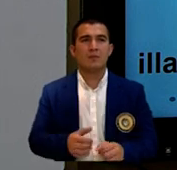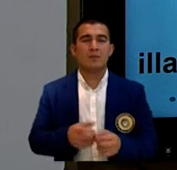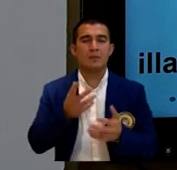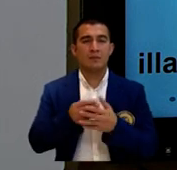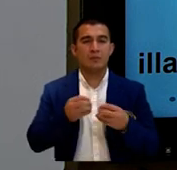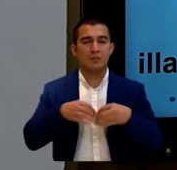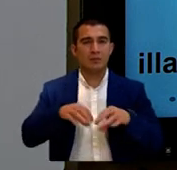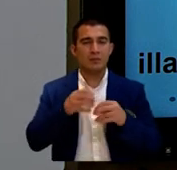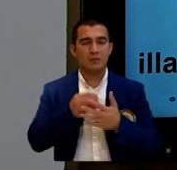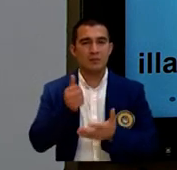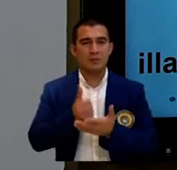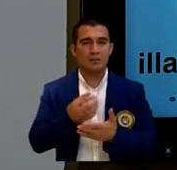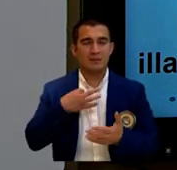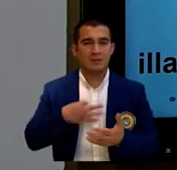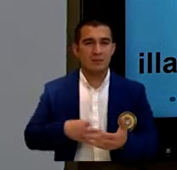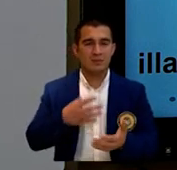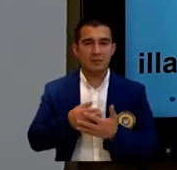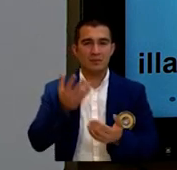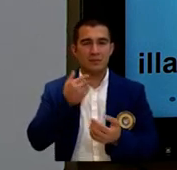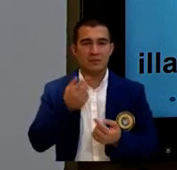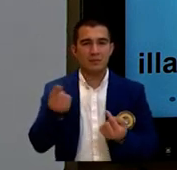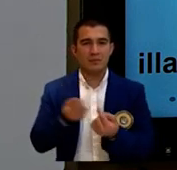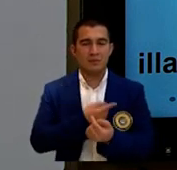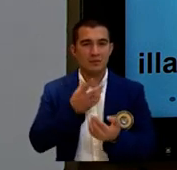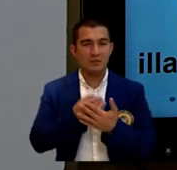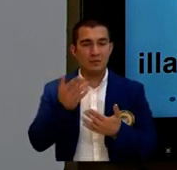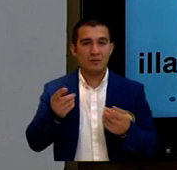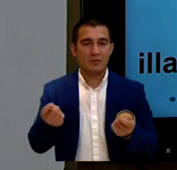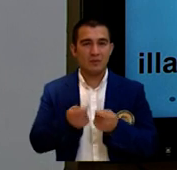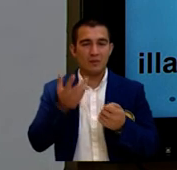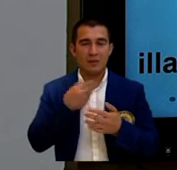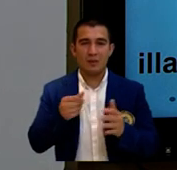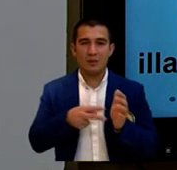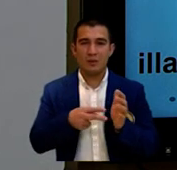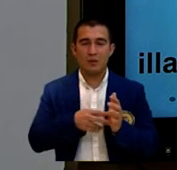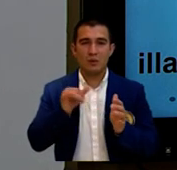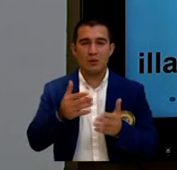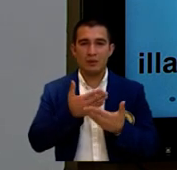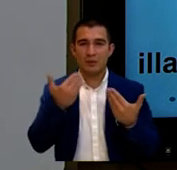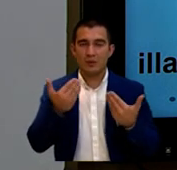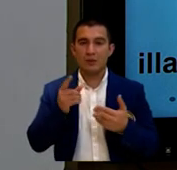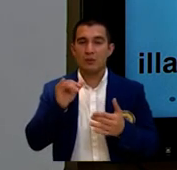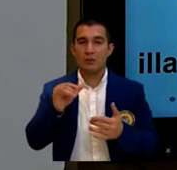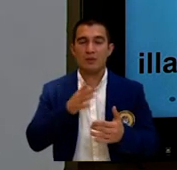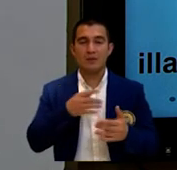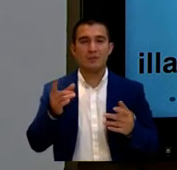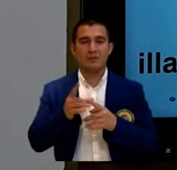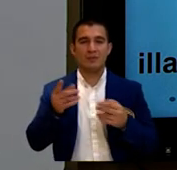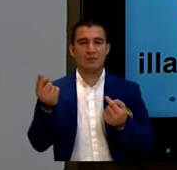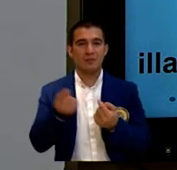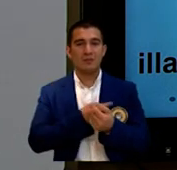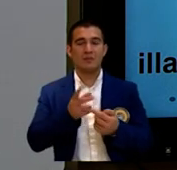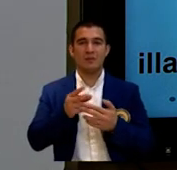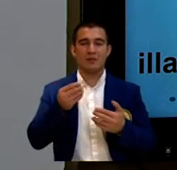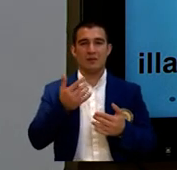oila boshlig'i farzandiga sunnat to'yi qilish maqsadida mablag'i yetmaganligidan, ya'ni hashamatli sunnat to'yi